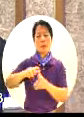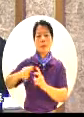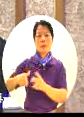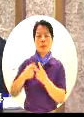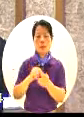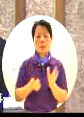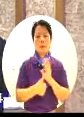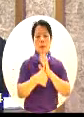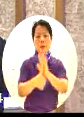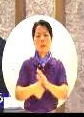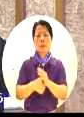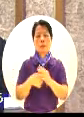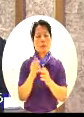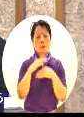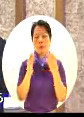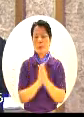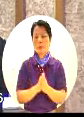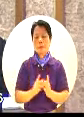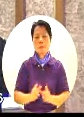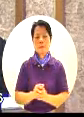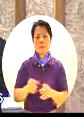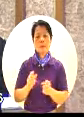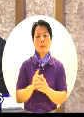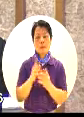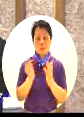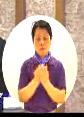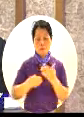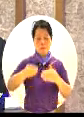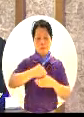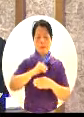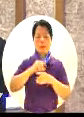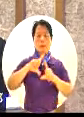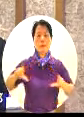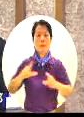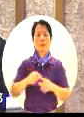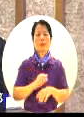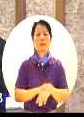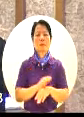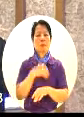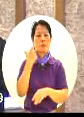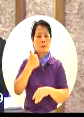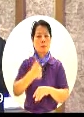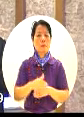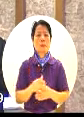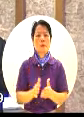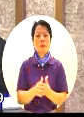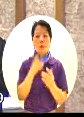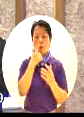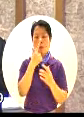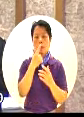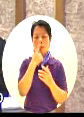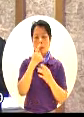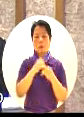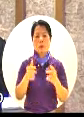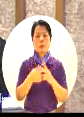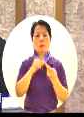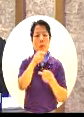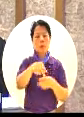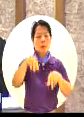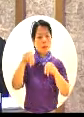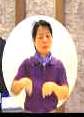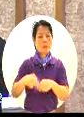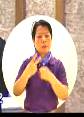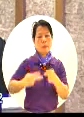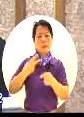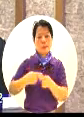知名度上都大幅提升了。我想效益上是相当的不错哈。那未来我们因为还跟霍布曼签有2年的合约哈，所以还可以